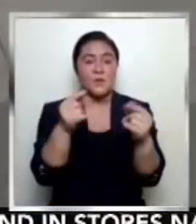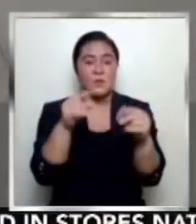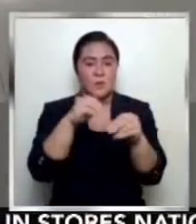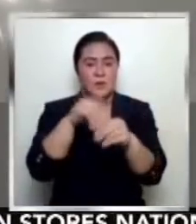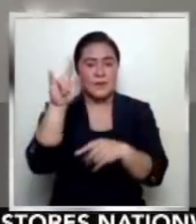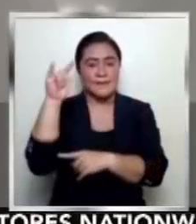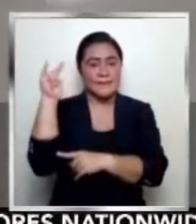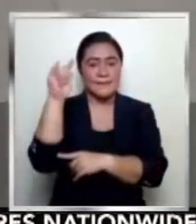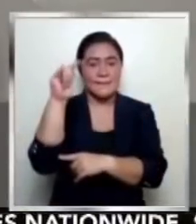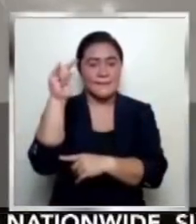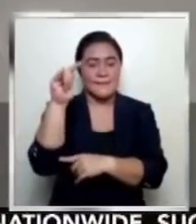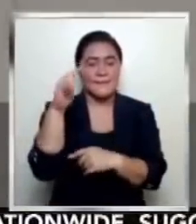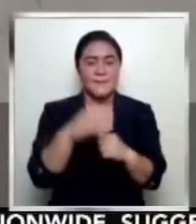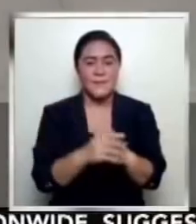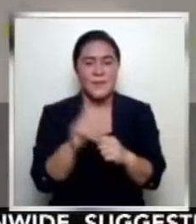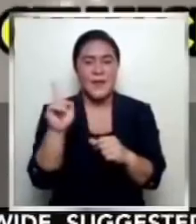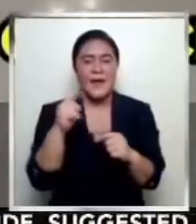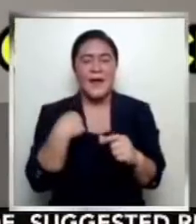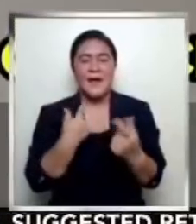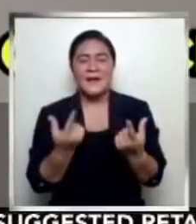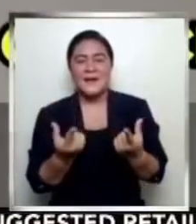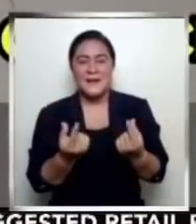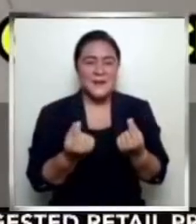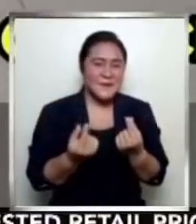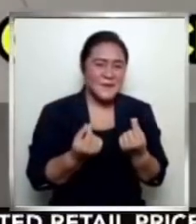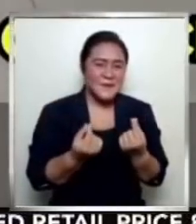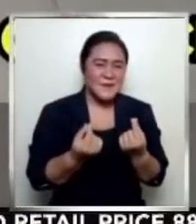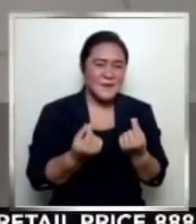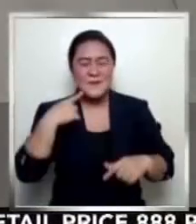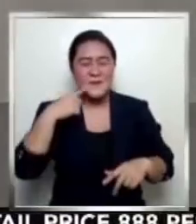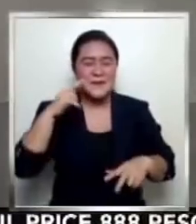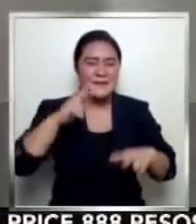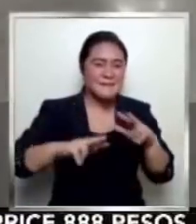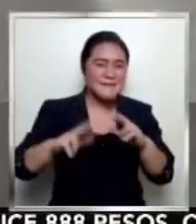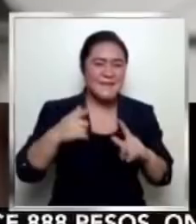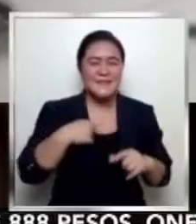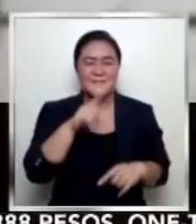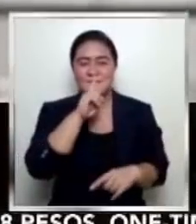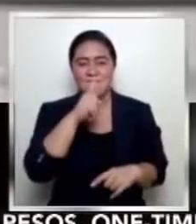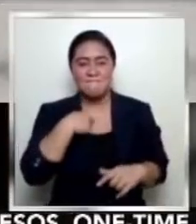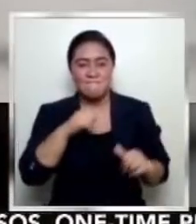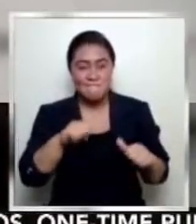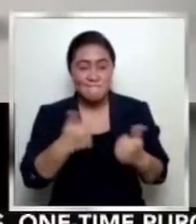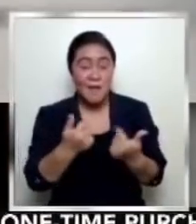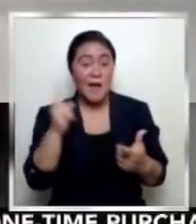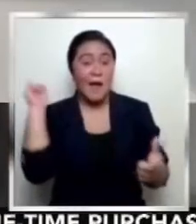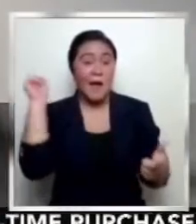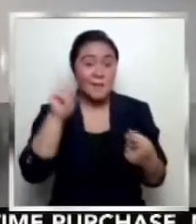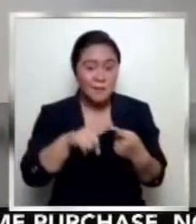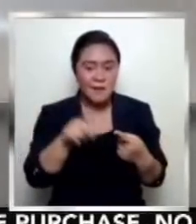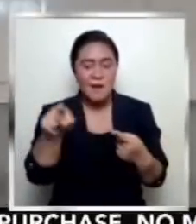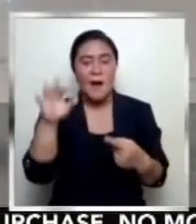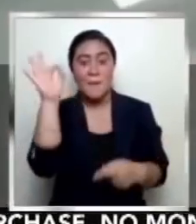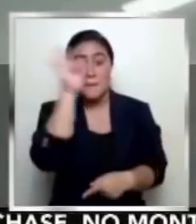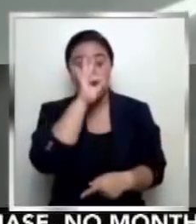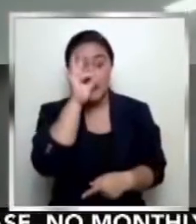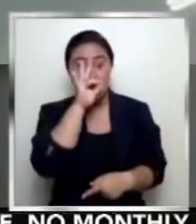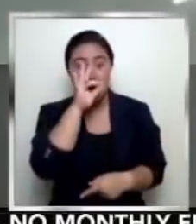kung tutuloy ko pa to, baby. Wala na talagang chance. Hanggang kapwa Pilipino ulit ang tumulong sa